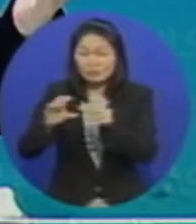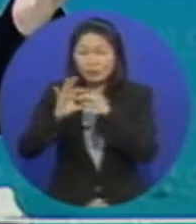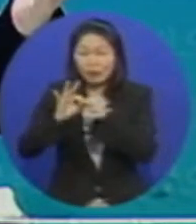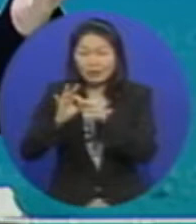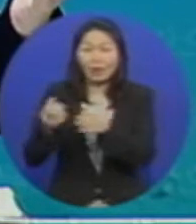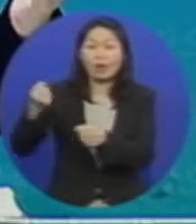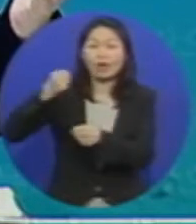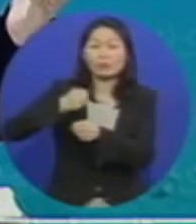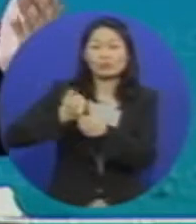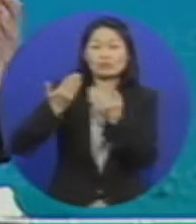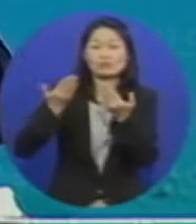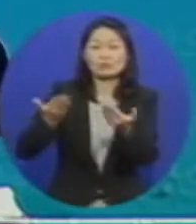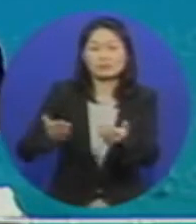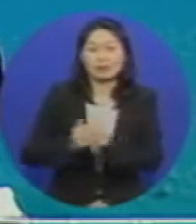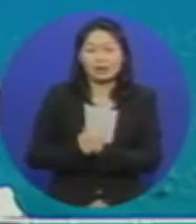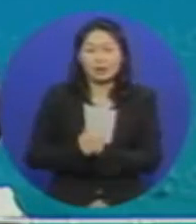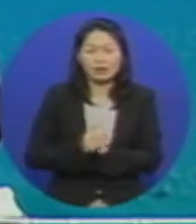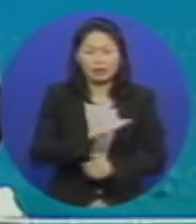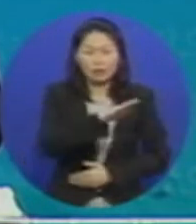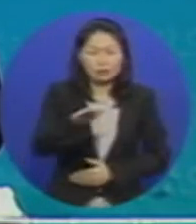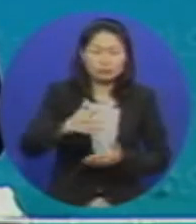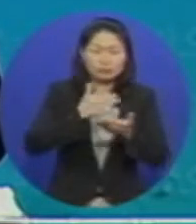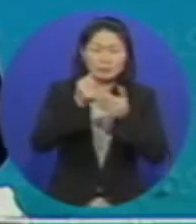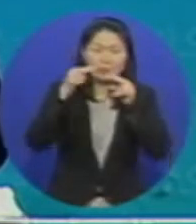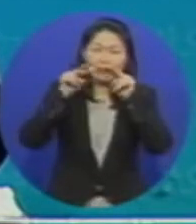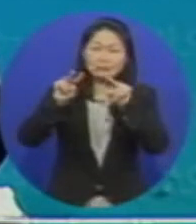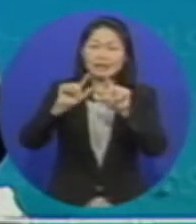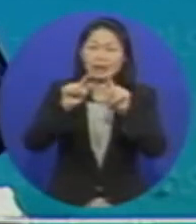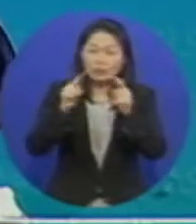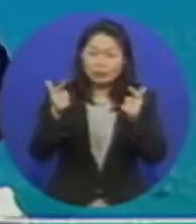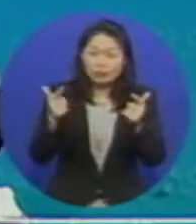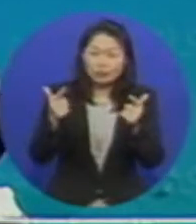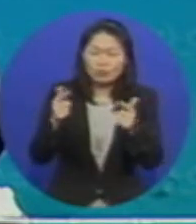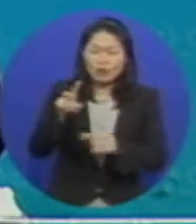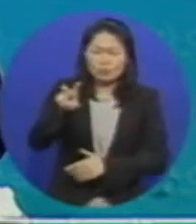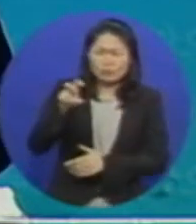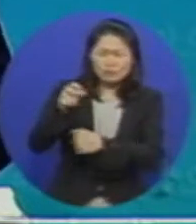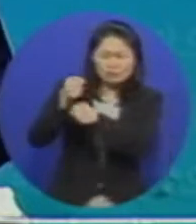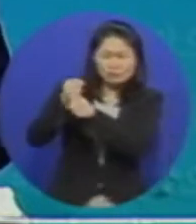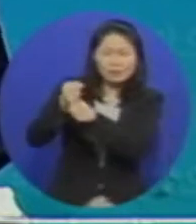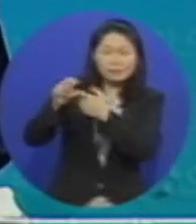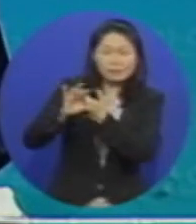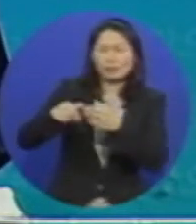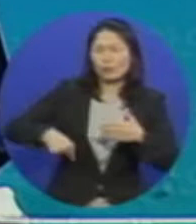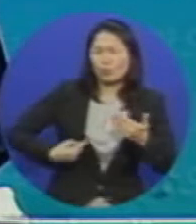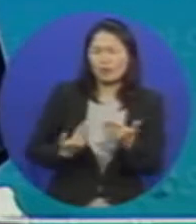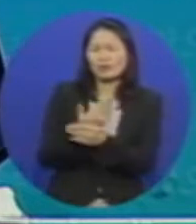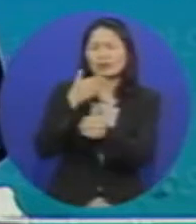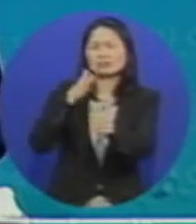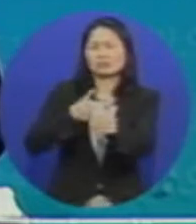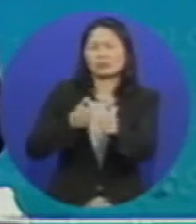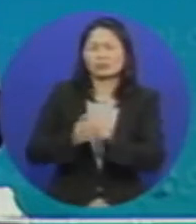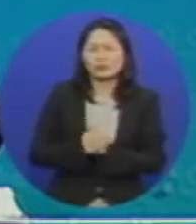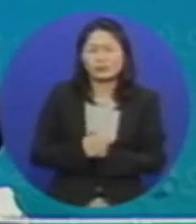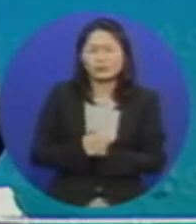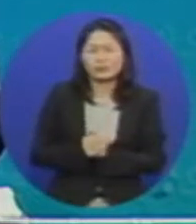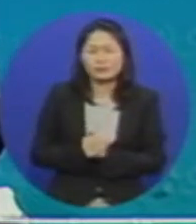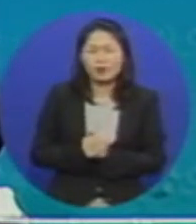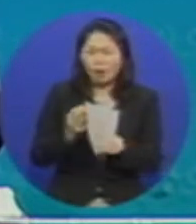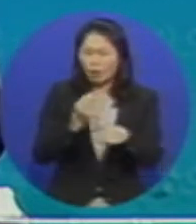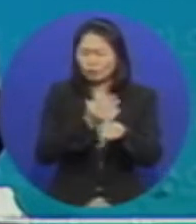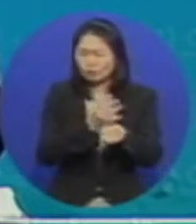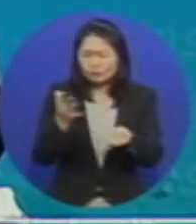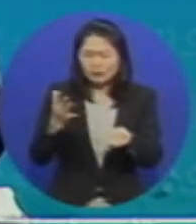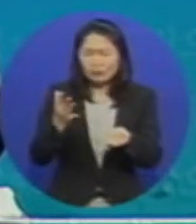해주세요 여러분이 주님을 바라보지 않고 미움을 붙잡았다 면 회계 하세요 어쩔 수